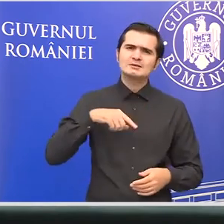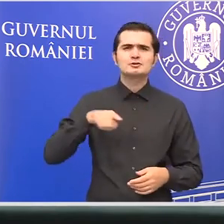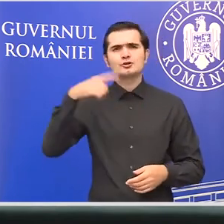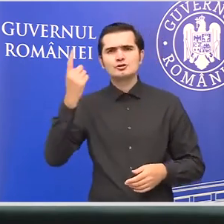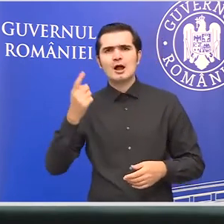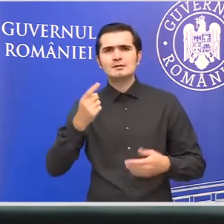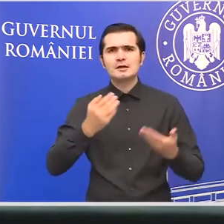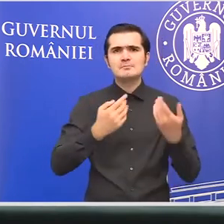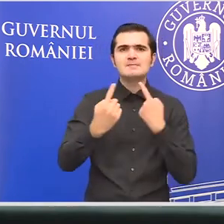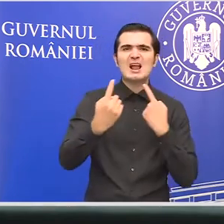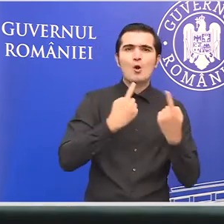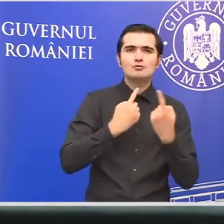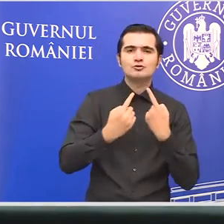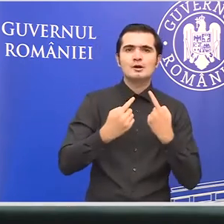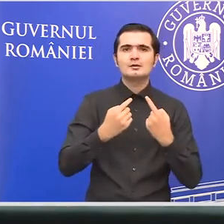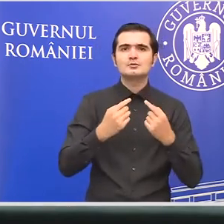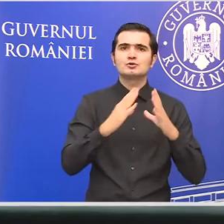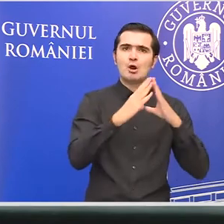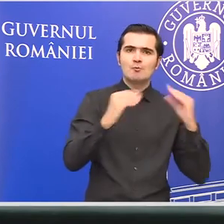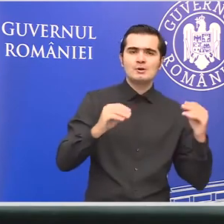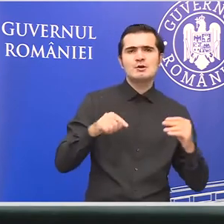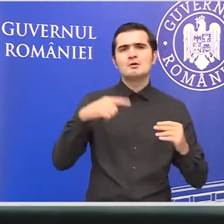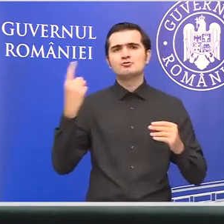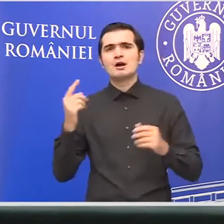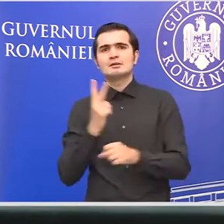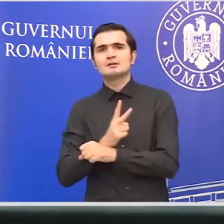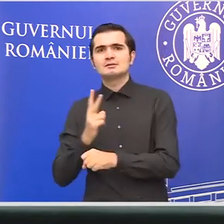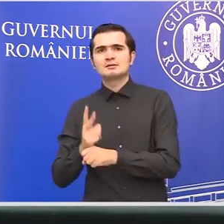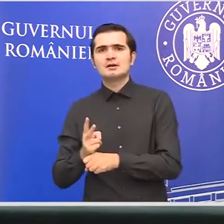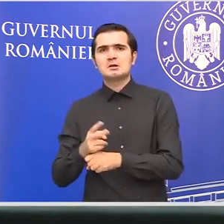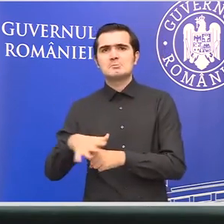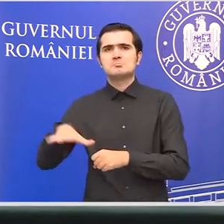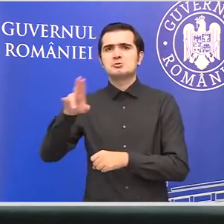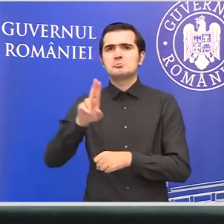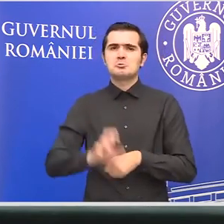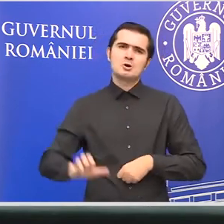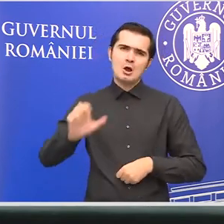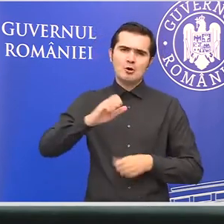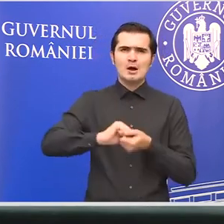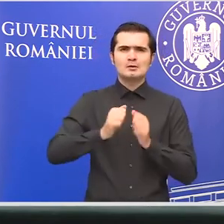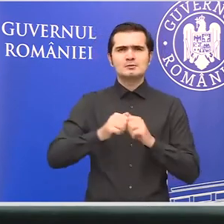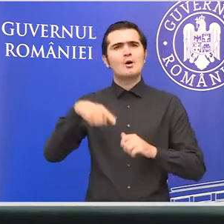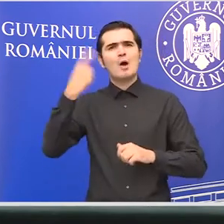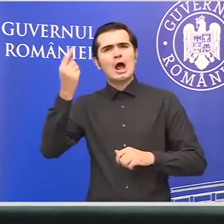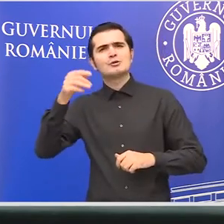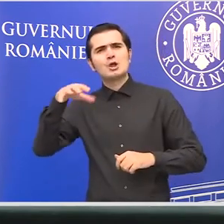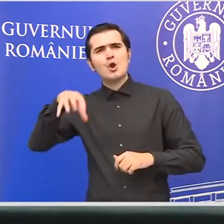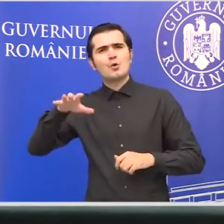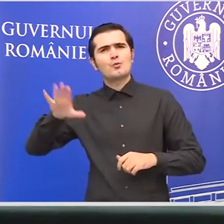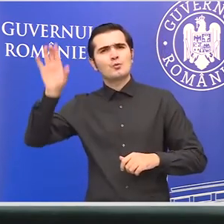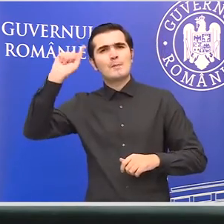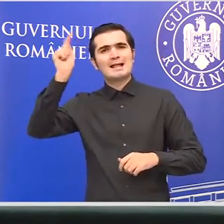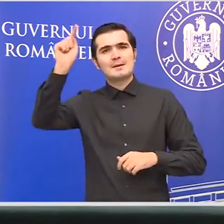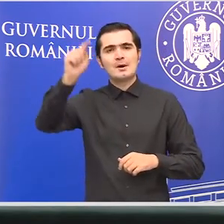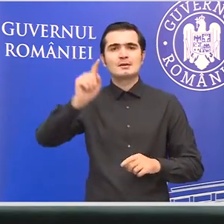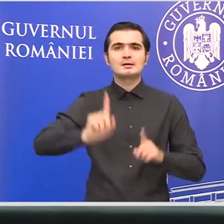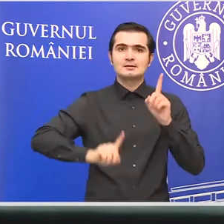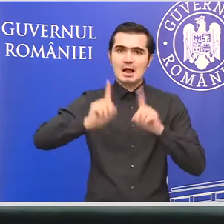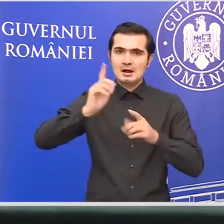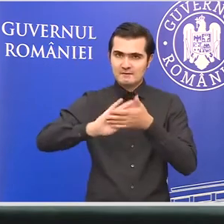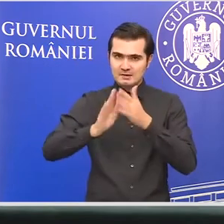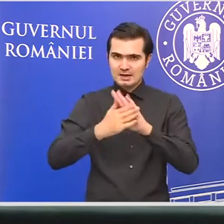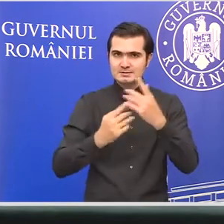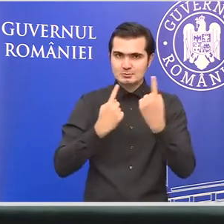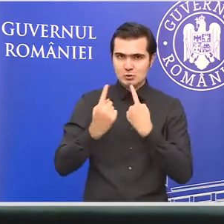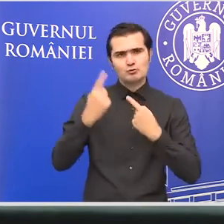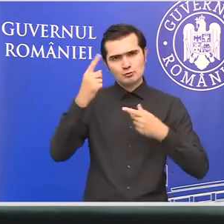demersuri între statul român și alte state din regiune și din alte regiuni mai îndepărtate. În momentul în care acestea vor fi finalizate, o